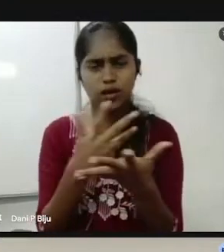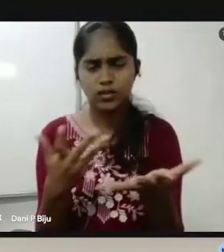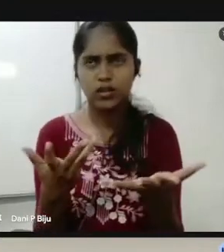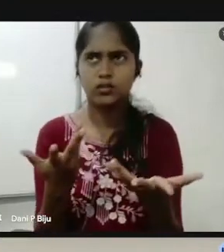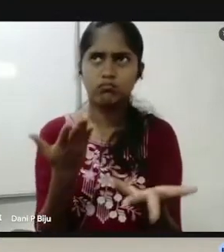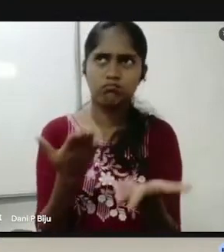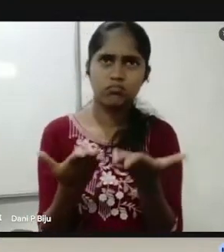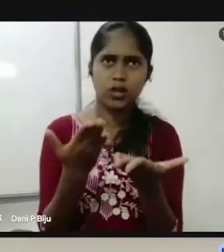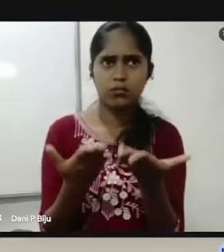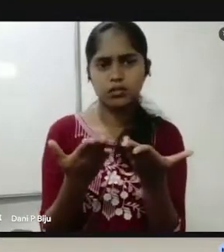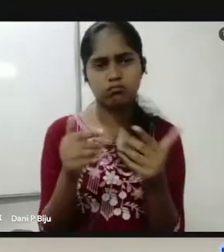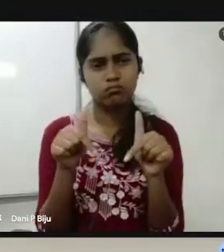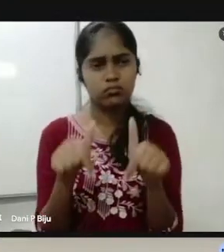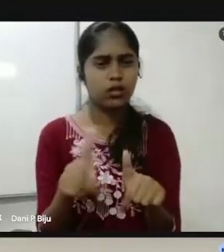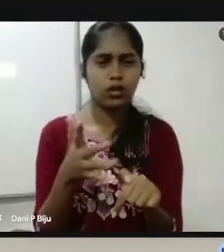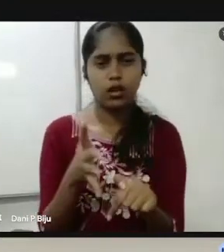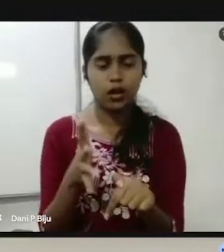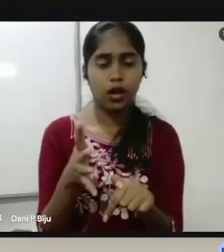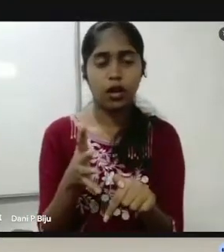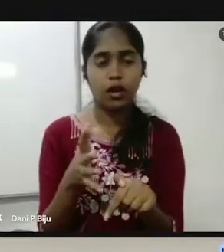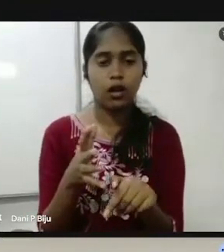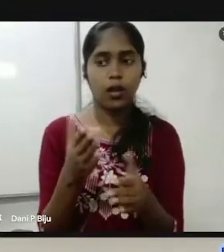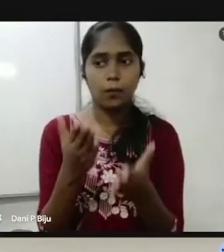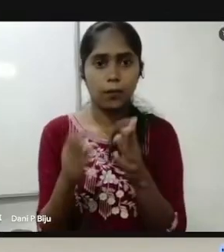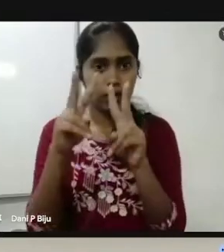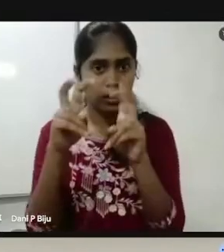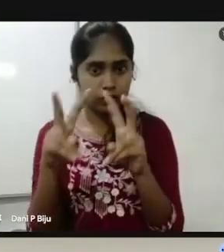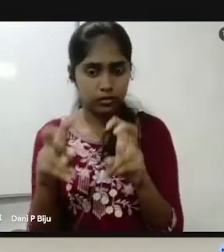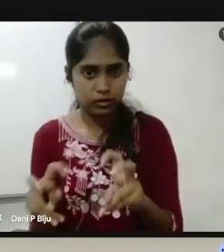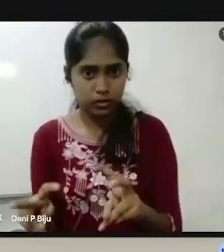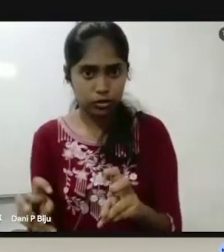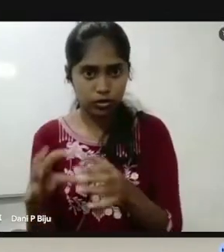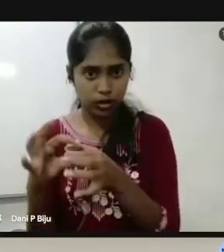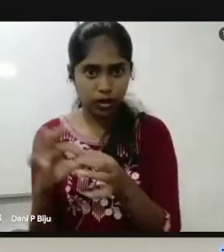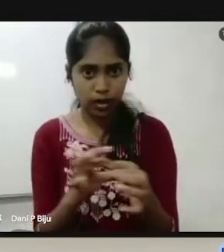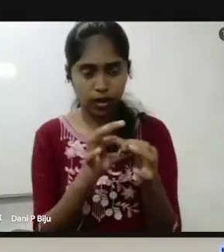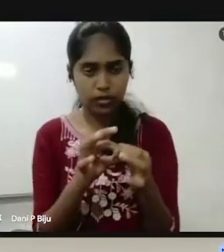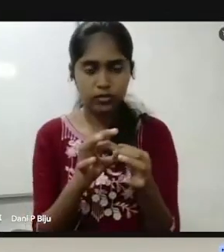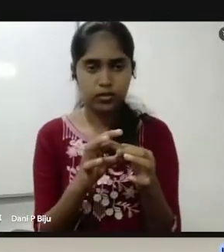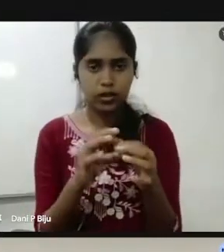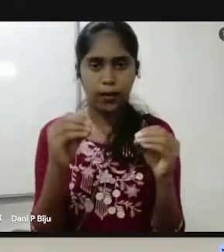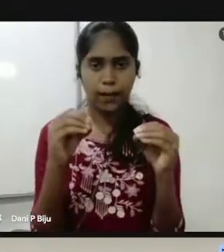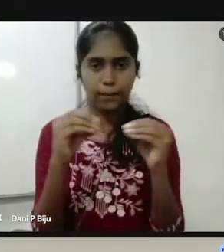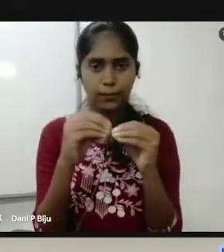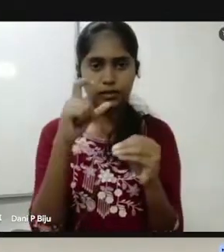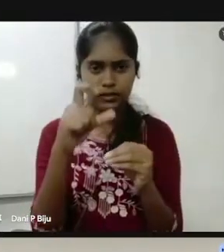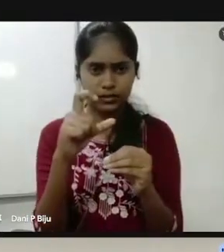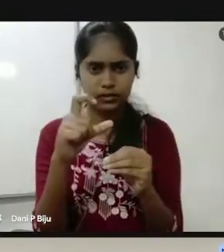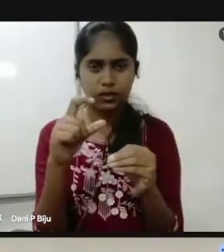ഇപ്പൊ ഇല്ല. കൂടുതൽ നമുക്ക് അല്ലാന്നുണ്ടെങ്കിൽ റിസർച്ച് വൈസ് ആണെന്നുണ്ടെങ്കിൽ ബ്രെയിൻ കമ്പ്യൂട്ടർ ഇന്റർഫേസസ് എന്ന് പറയുന്ന ഒരു കാര്യം ഇപ്പോൾ അവർ